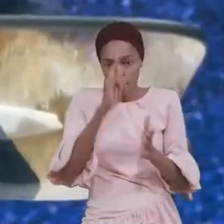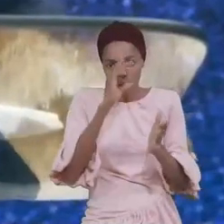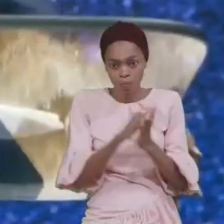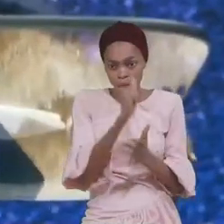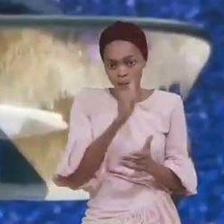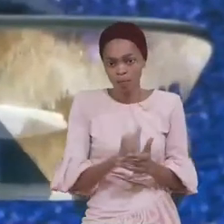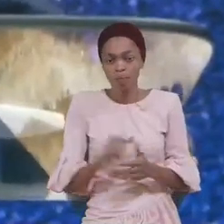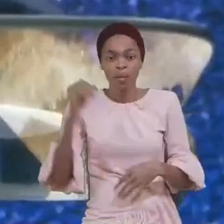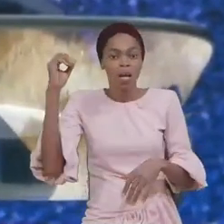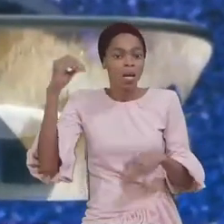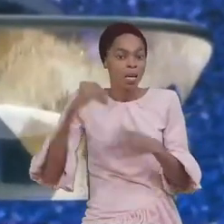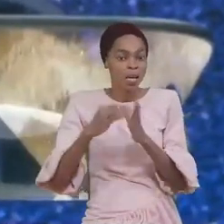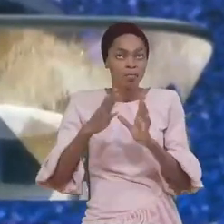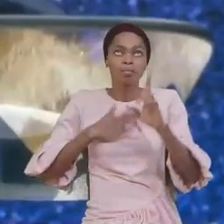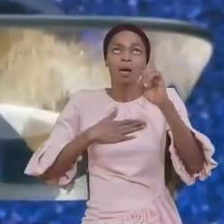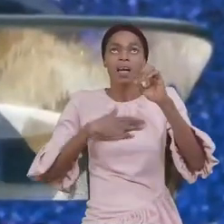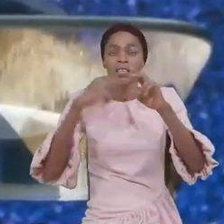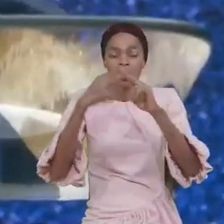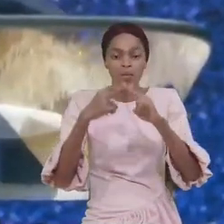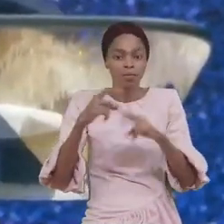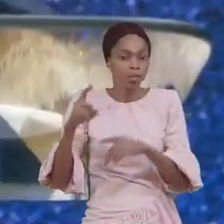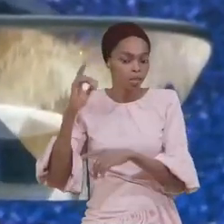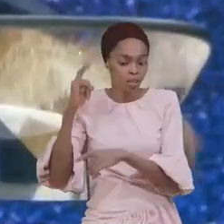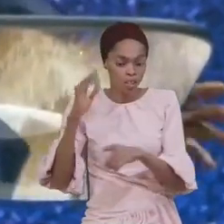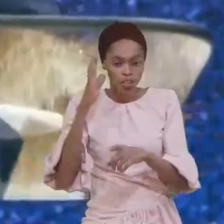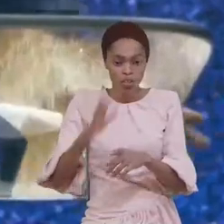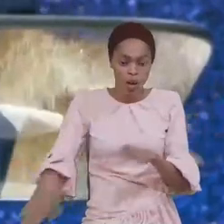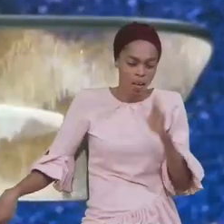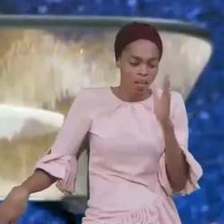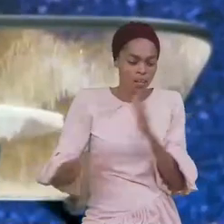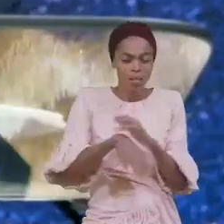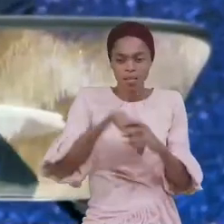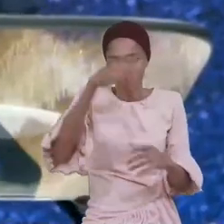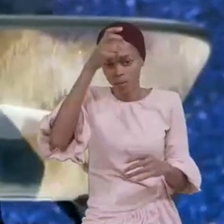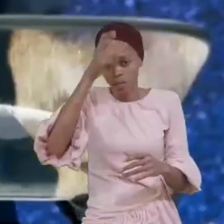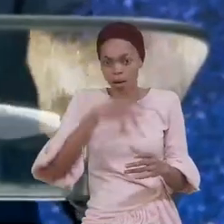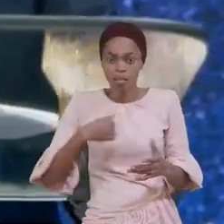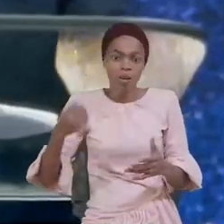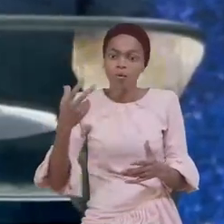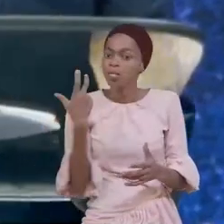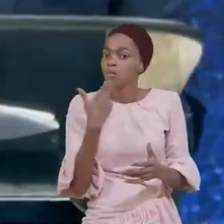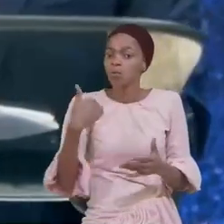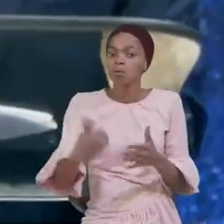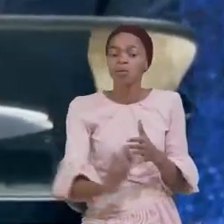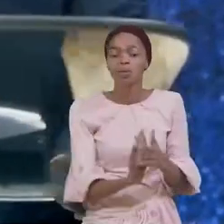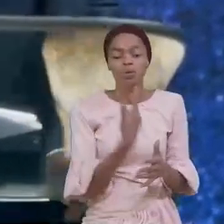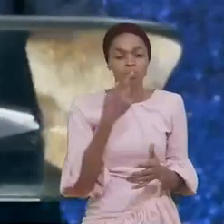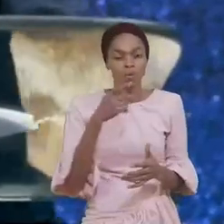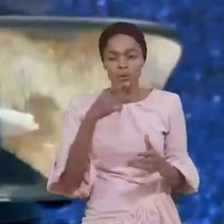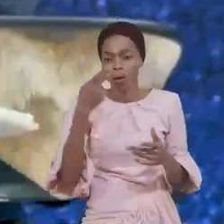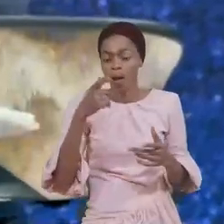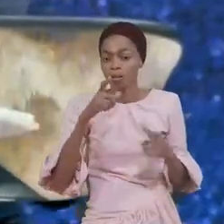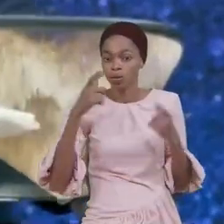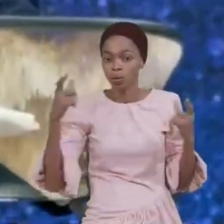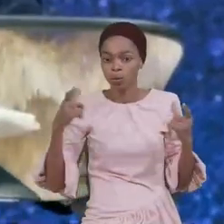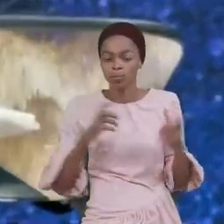cru. En mon nom, ils chasseront les démons, ils parleront de nouvelles langues. Le verset 18 dit, ils